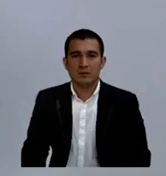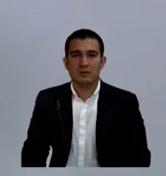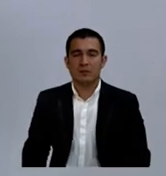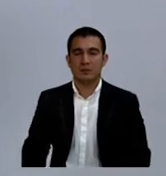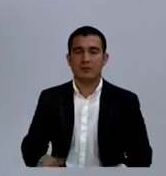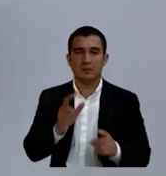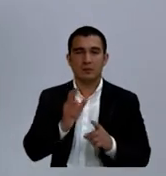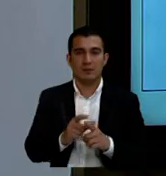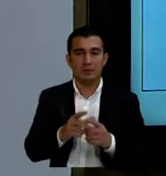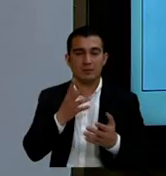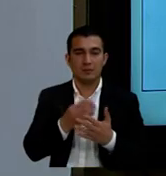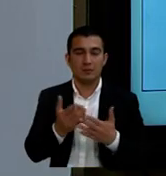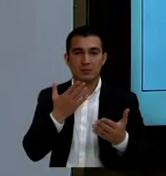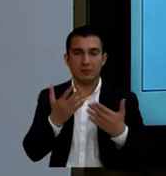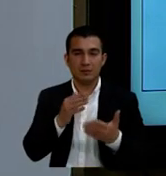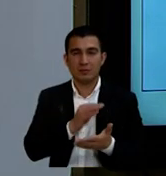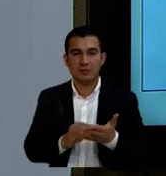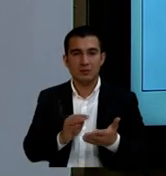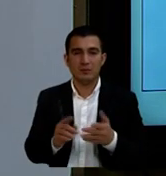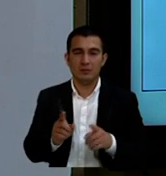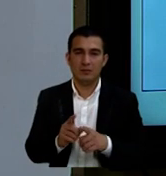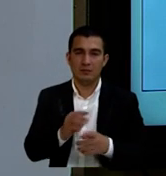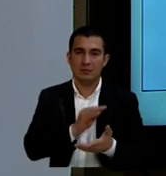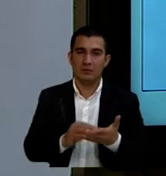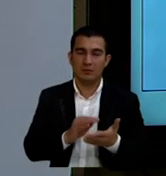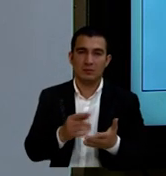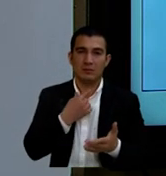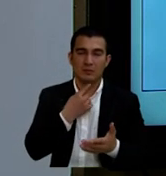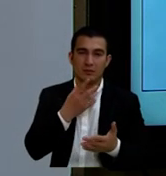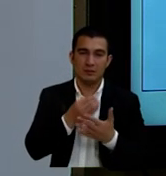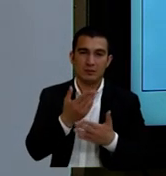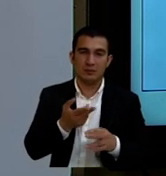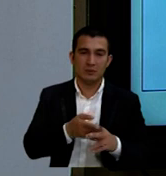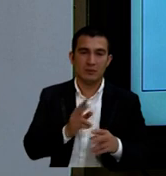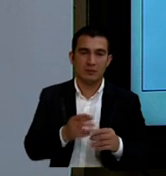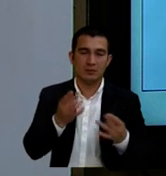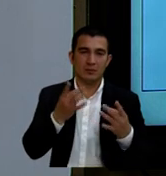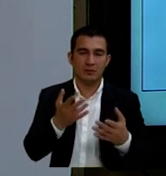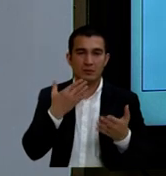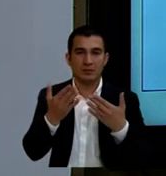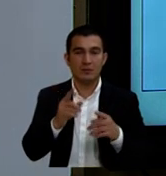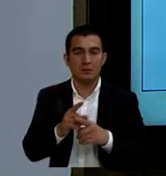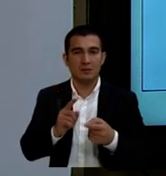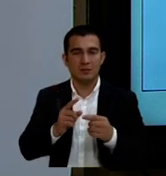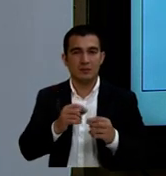Og'zaki va yozma nutqning ham o'zaro farqi bor. Yozma nutqda ishlatiladigan ba'zi so'zlar og'zaki nutqda ishlatilmaydi.